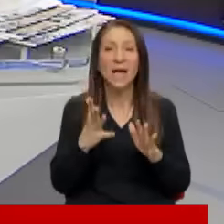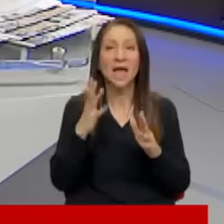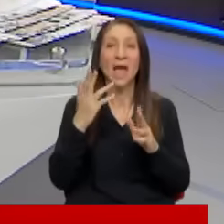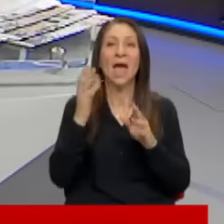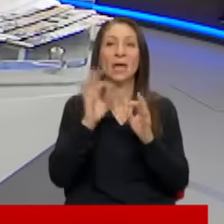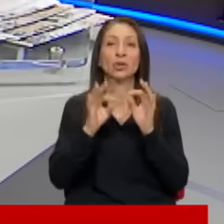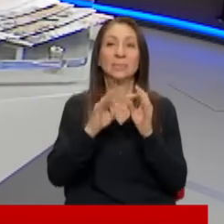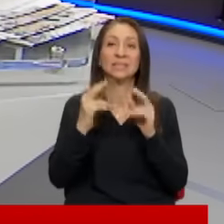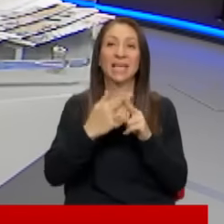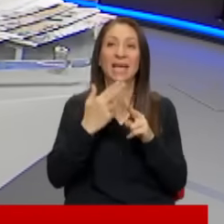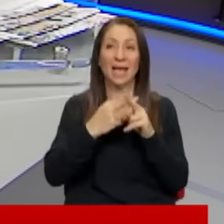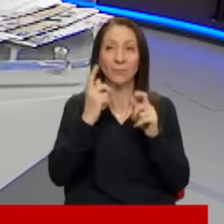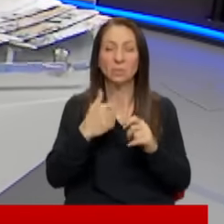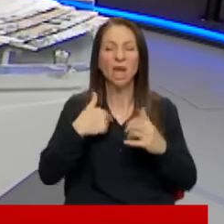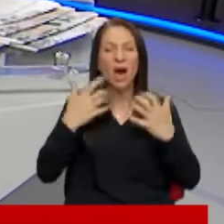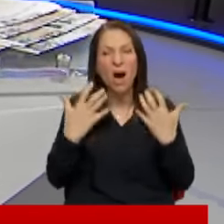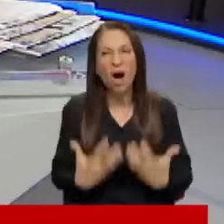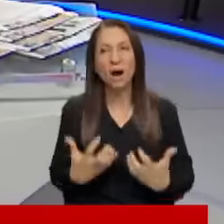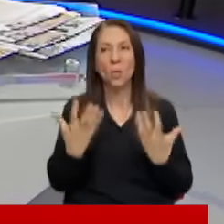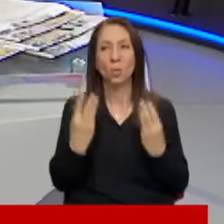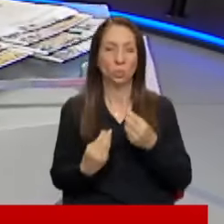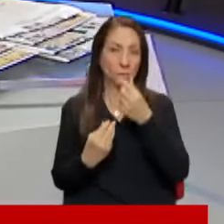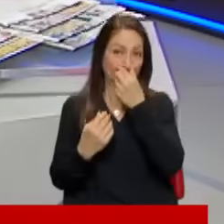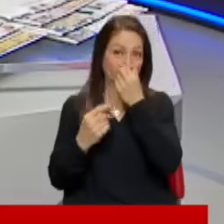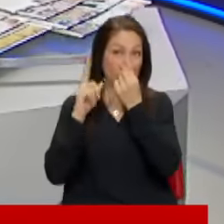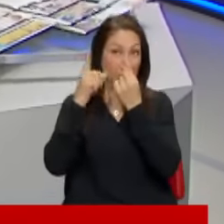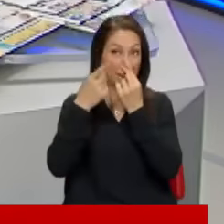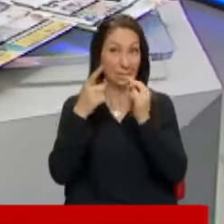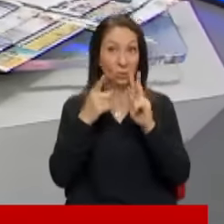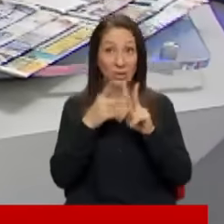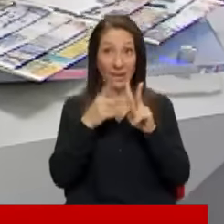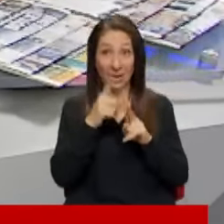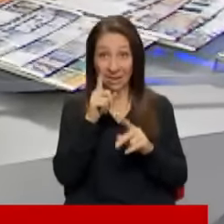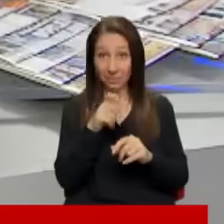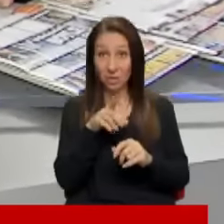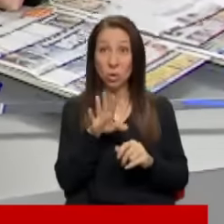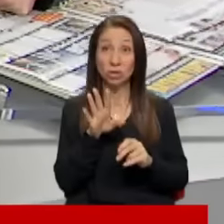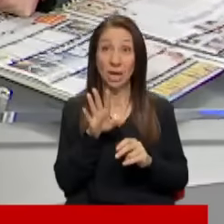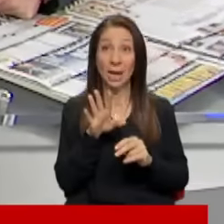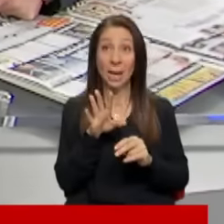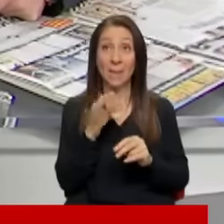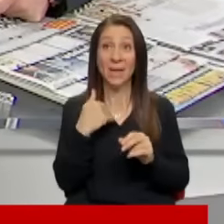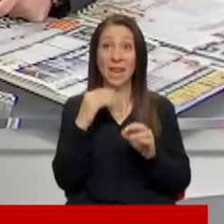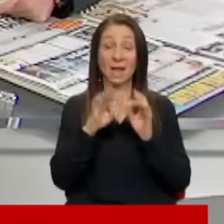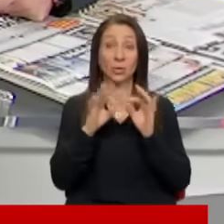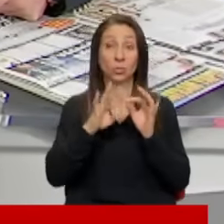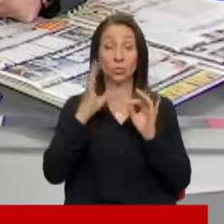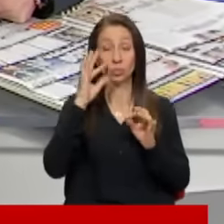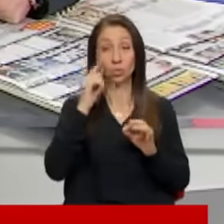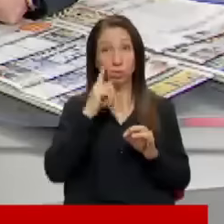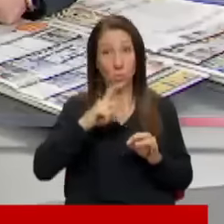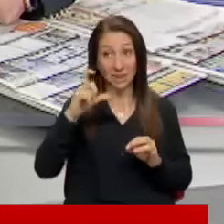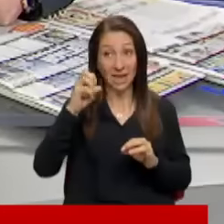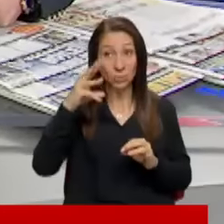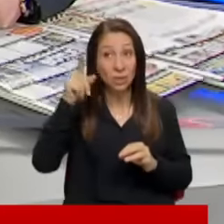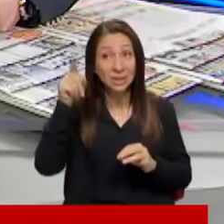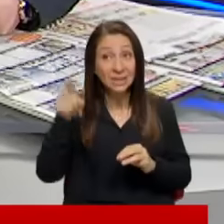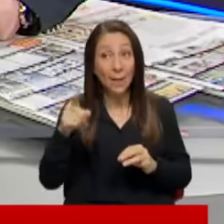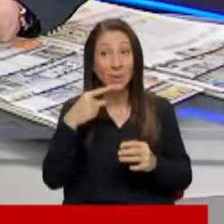yaptık. Ve bize bedeli çok ağır oldu diye paylaşıyorlar. Sadece Nurettin Nebati'nin miydi acaba? Yoksa ben ekonomistim diyen Cumhurbaşkanı Erdoğan'ın